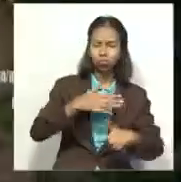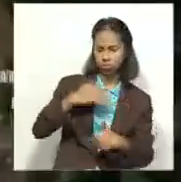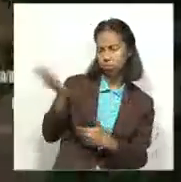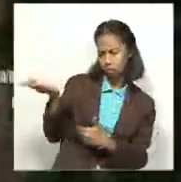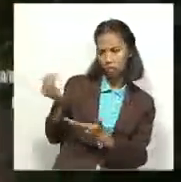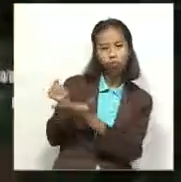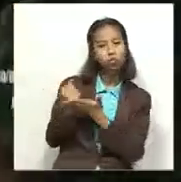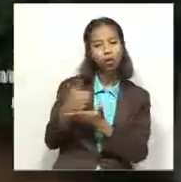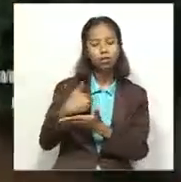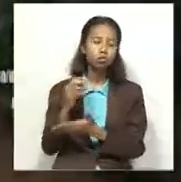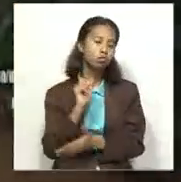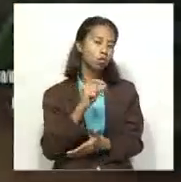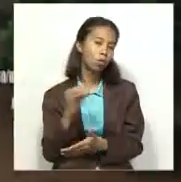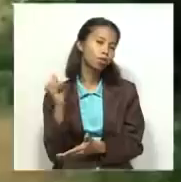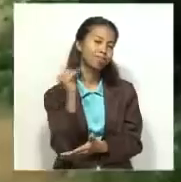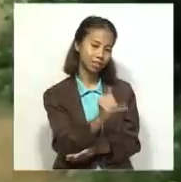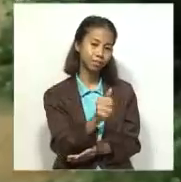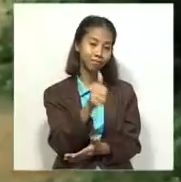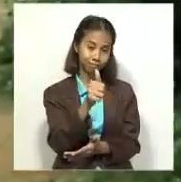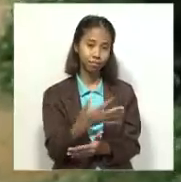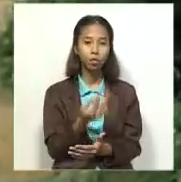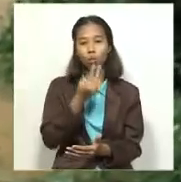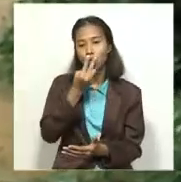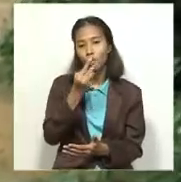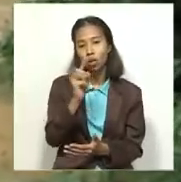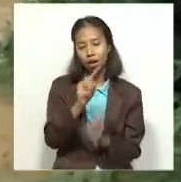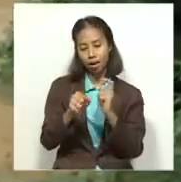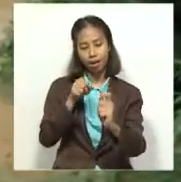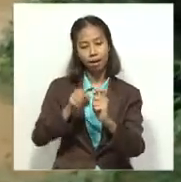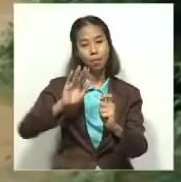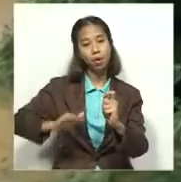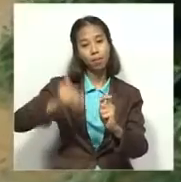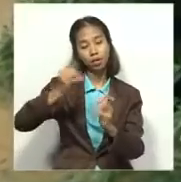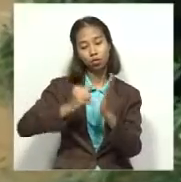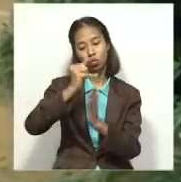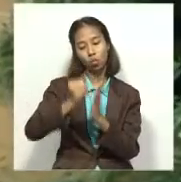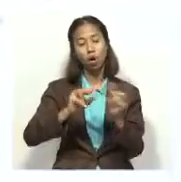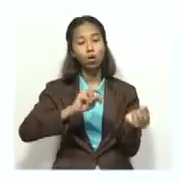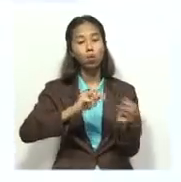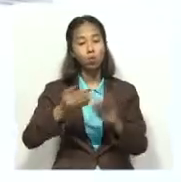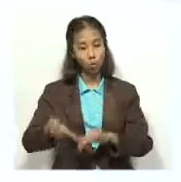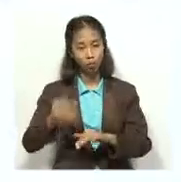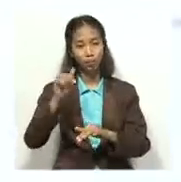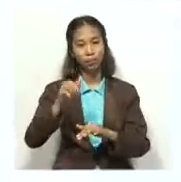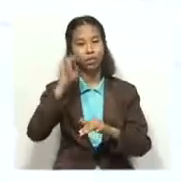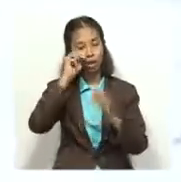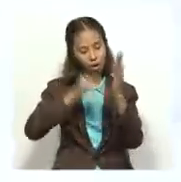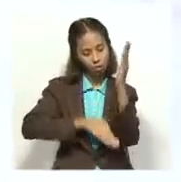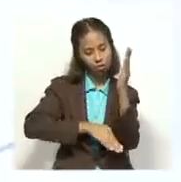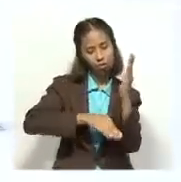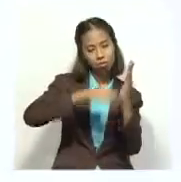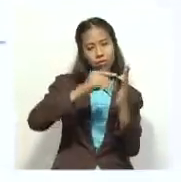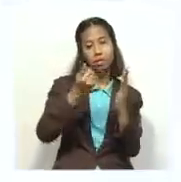ไปดูระดับน้ำโขงในพื้นที่อื่นๆกันบ้างนะคะอย่างที่อำเภอเมืองนครพนมระดับน้ำอยู่ที่11เม